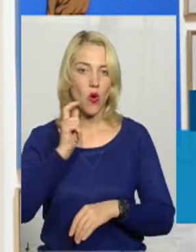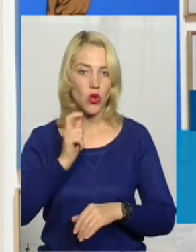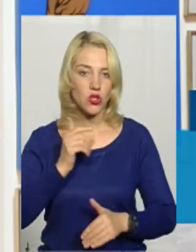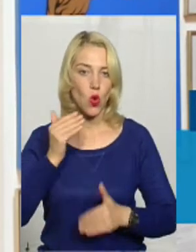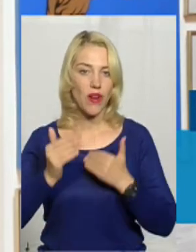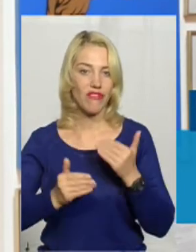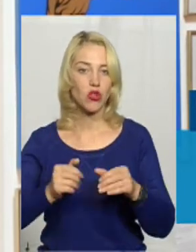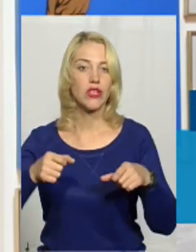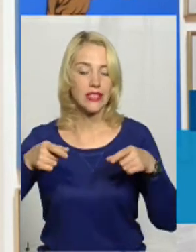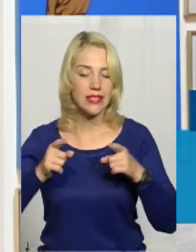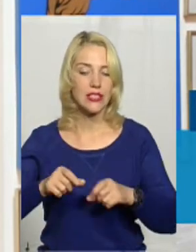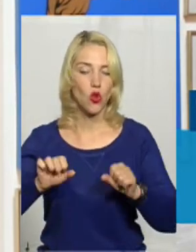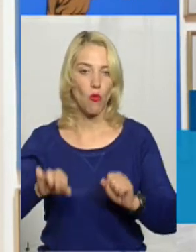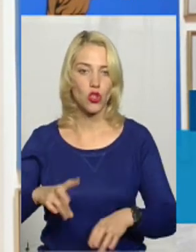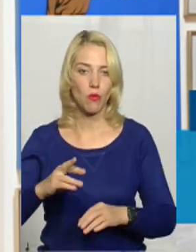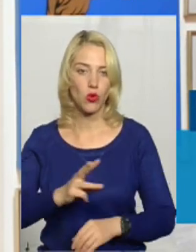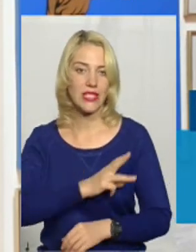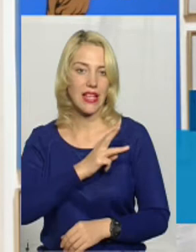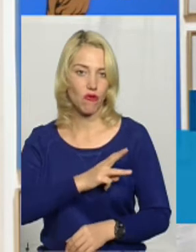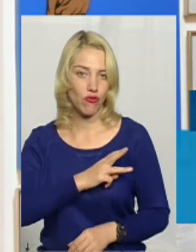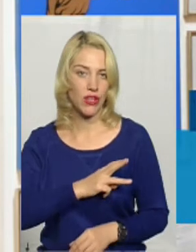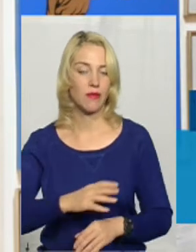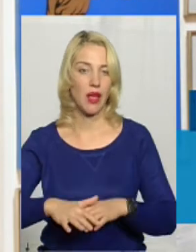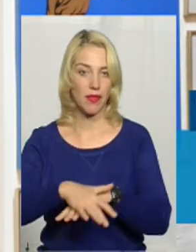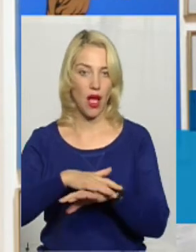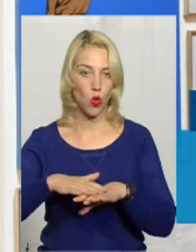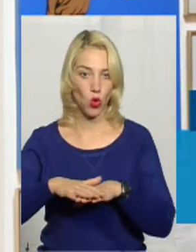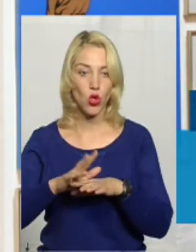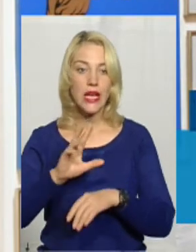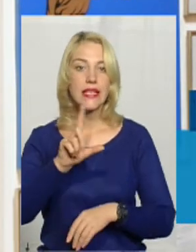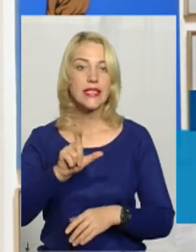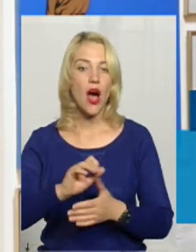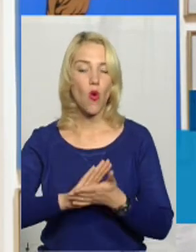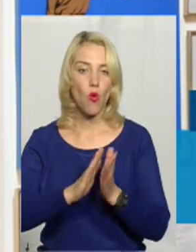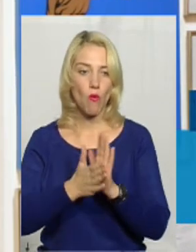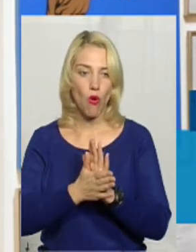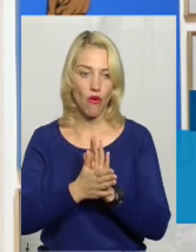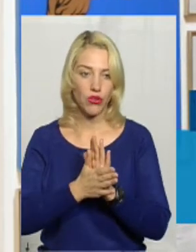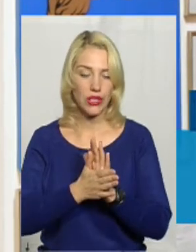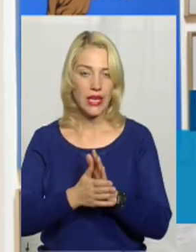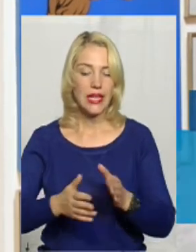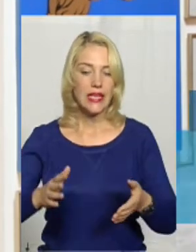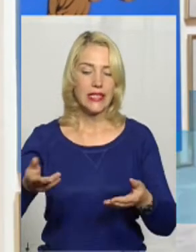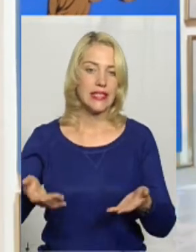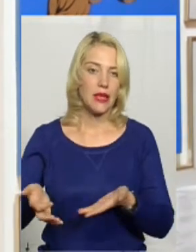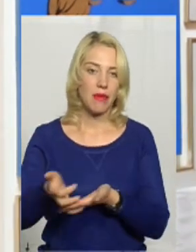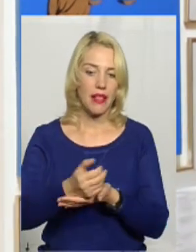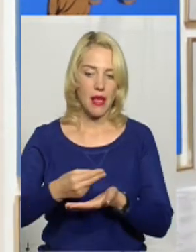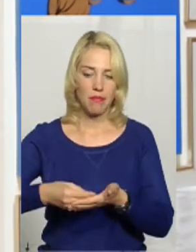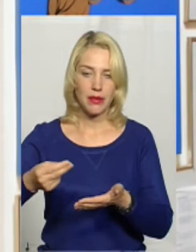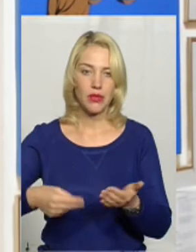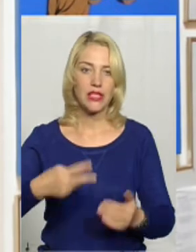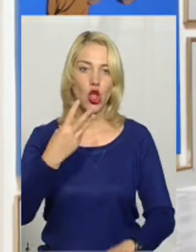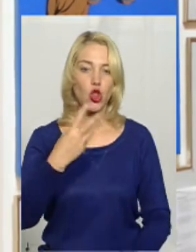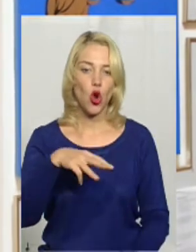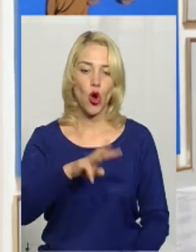за волевиявленням народу, за умови зібрання підписів 3 мільйонів громадян. При цьому не